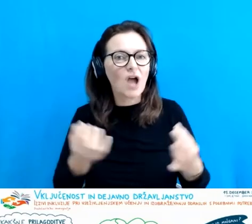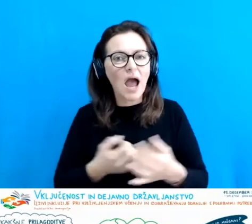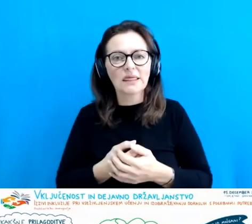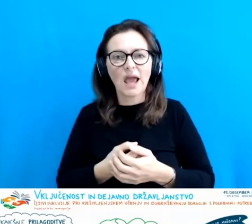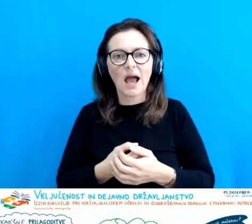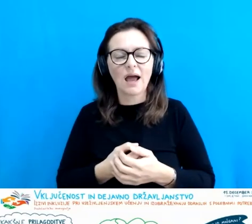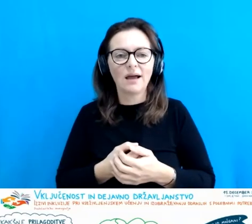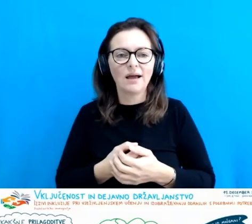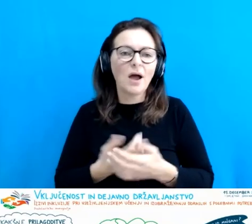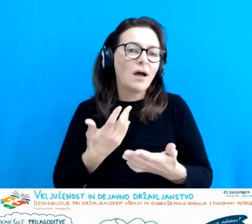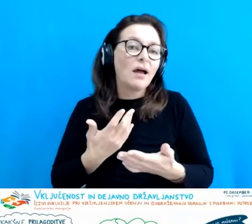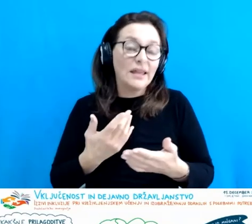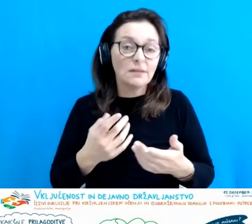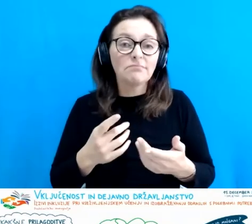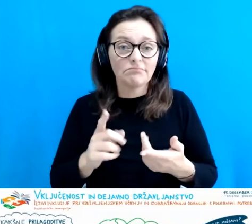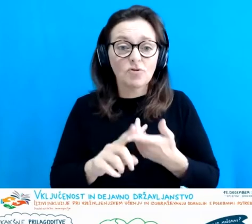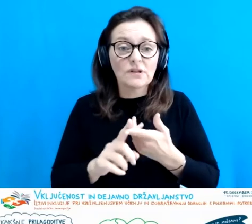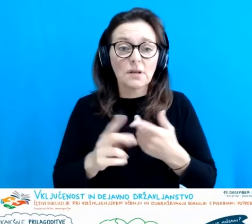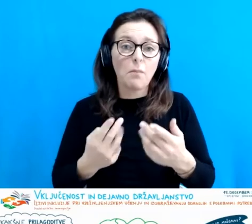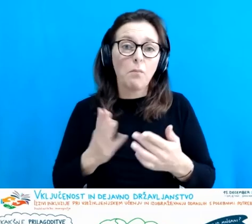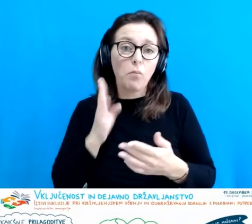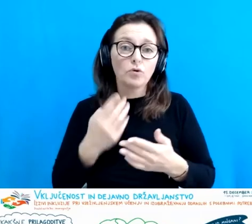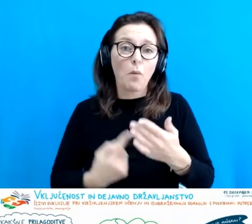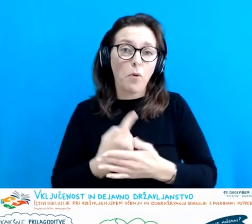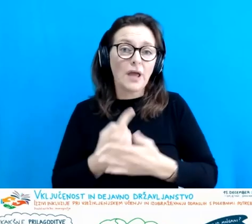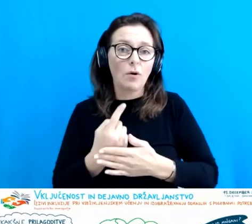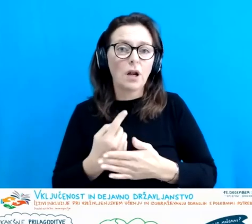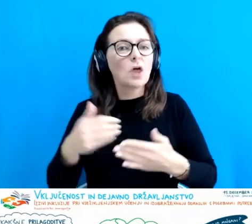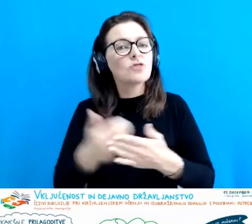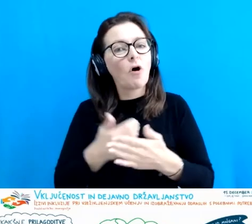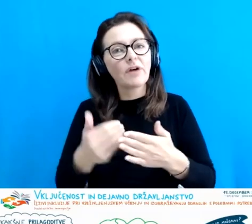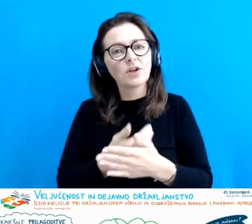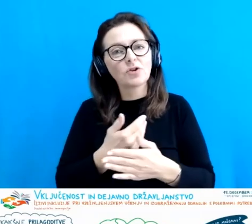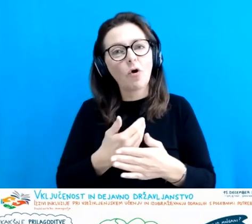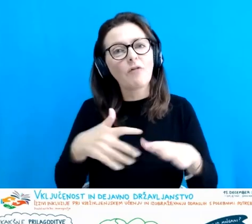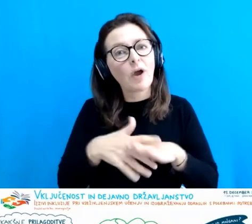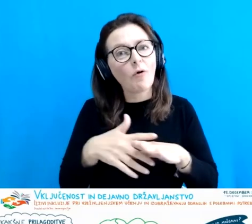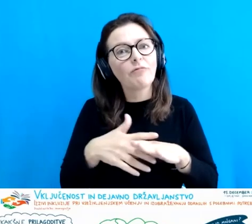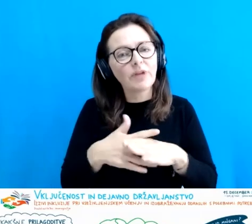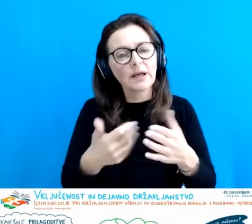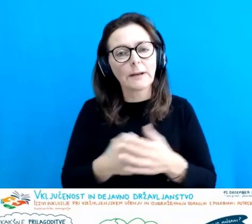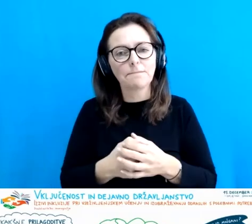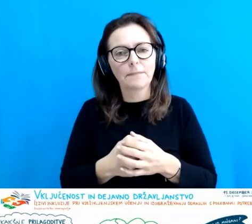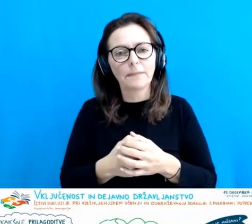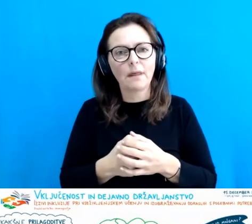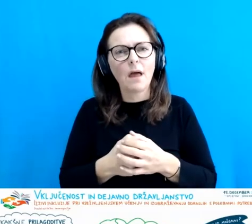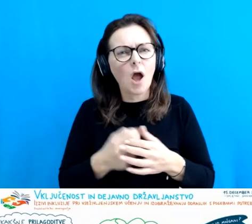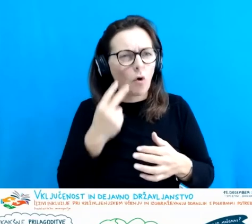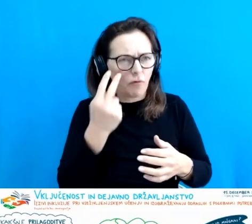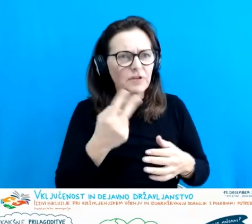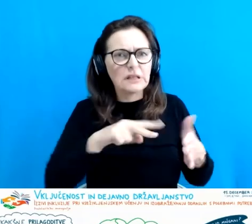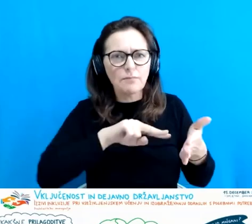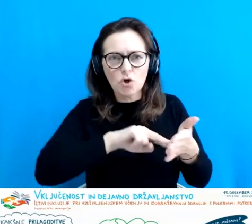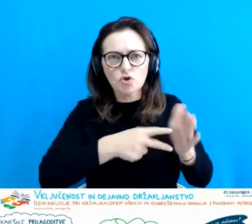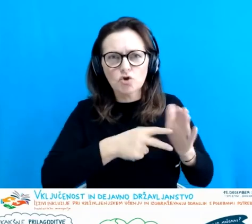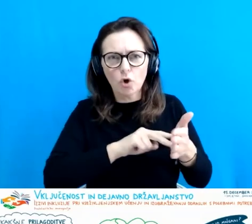nove in nove morda ovire, ki pa vidim, glede na to zasedbo strokovno, ne bi smelo biti težav, da jih ne